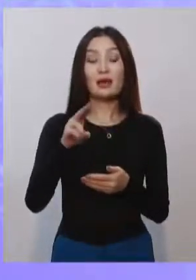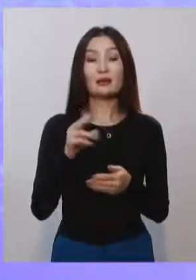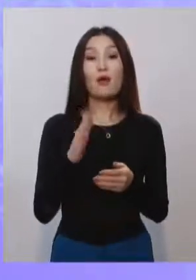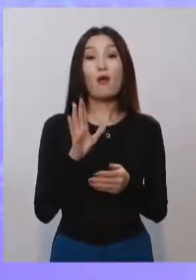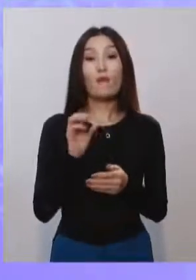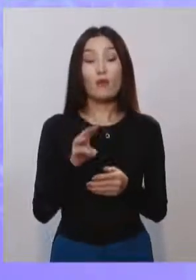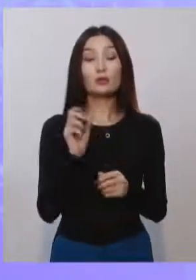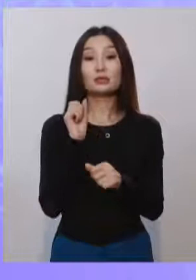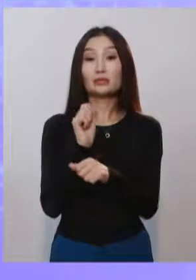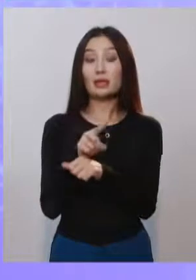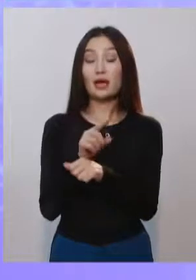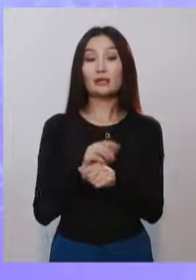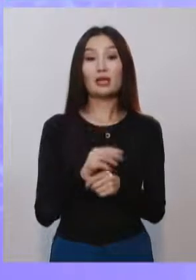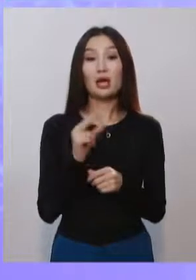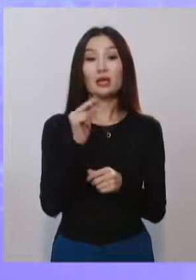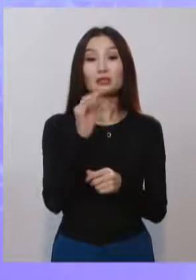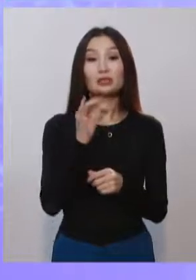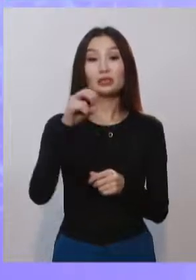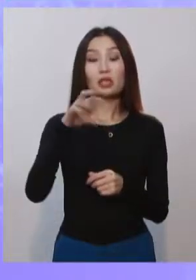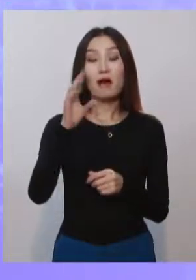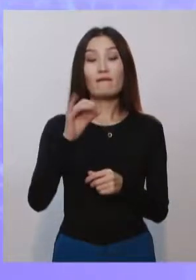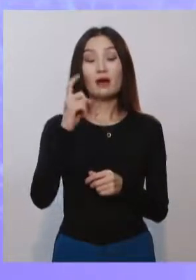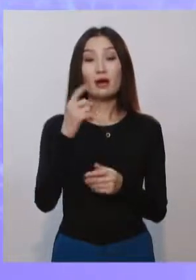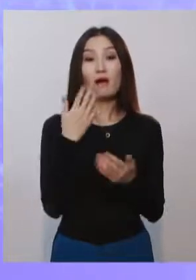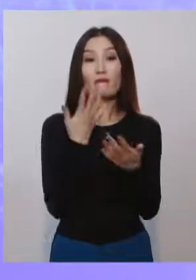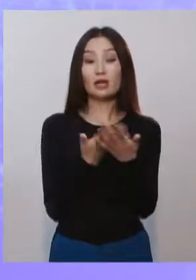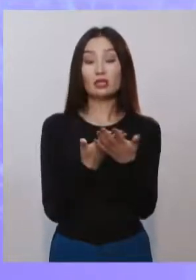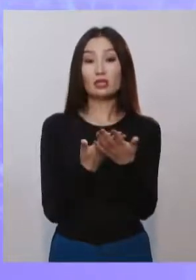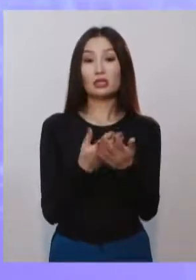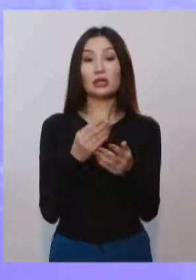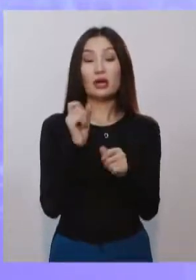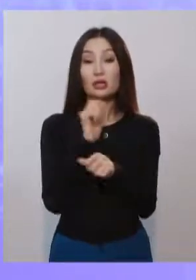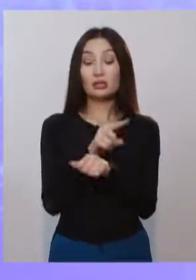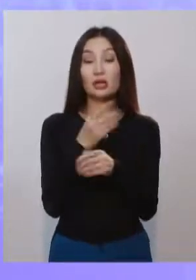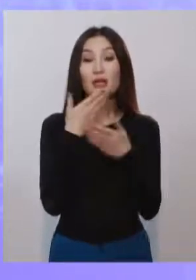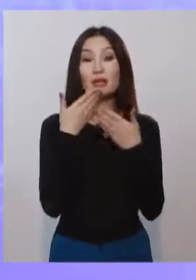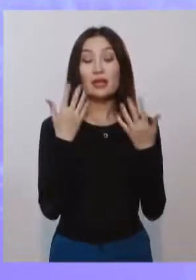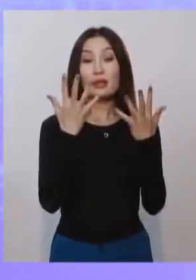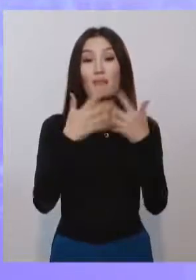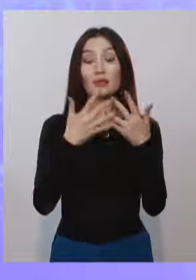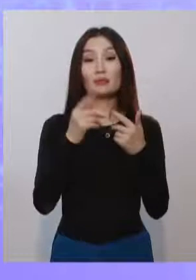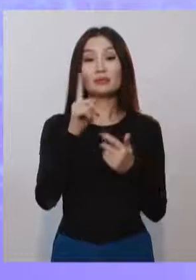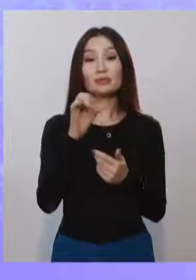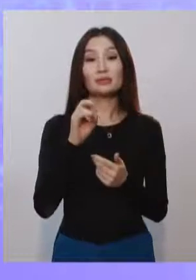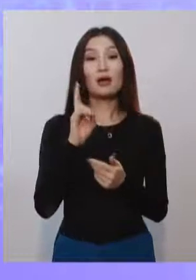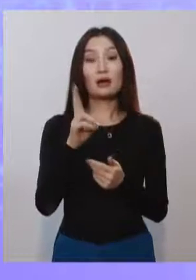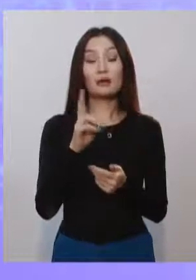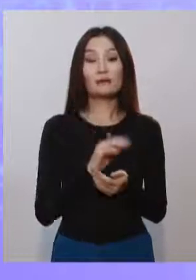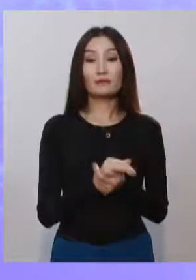задание в числовых выражениях нет математических знаков